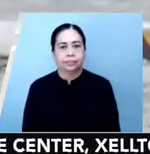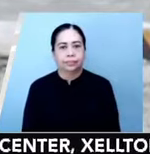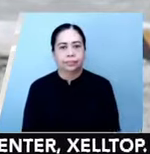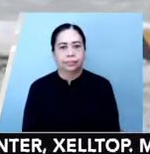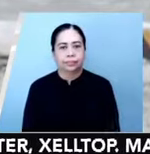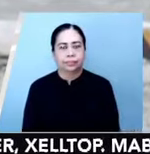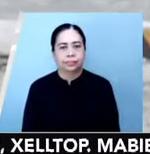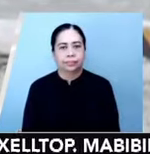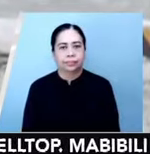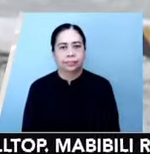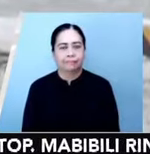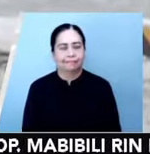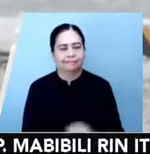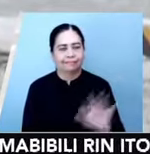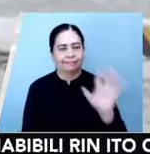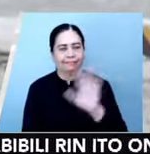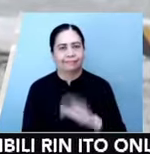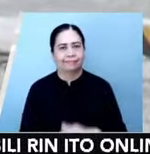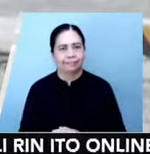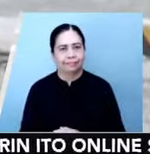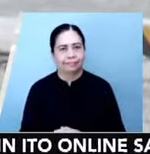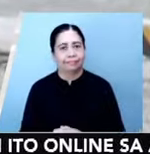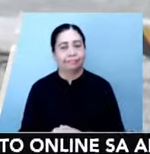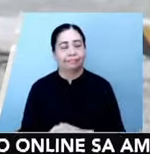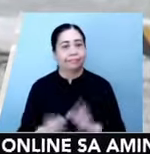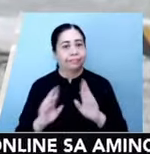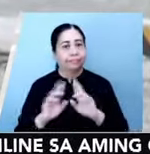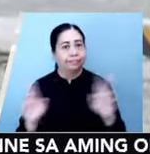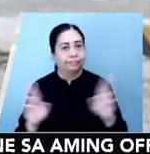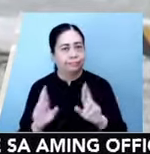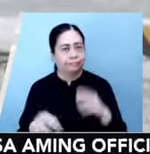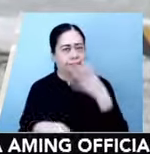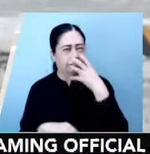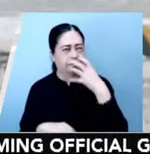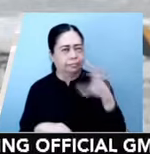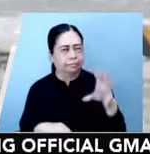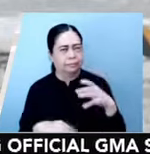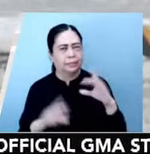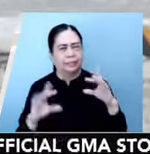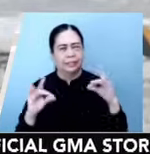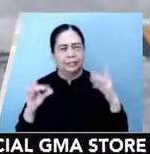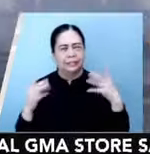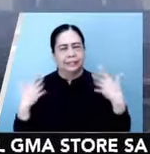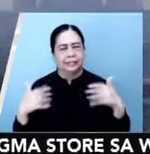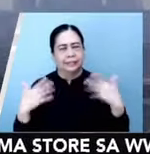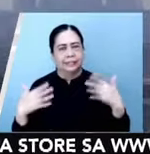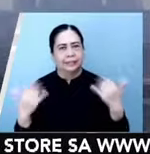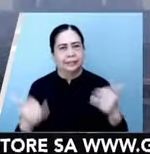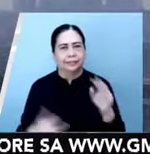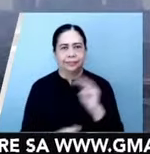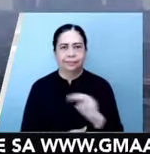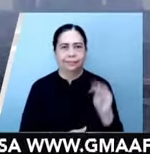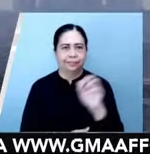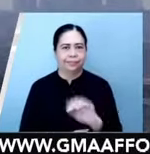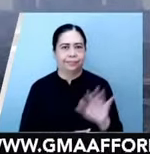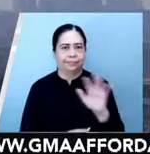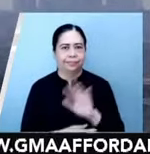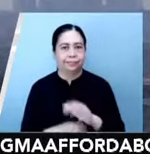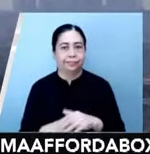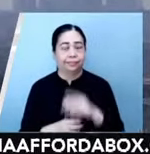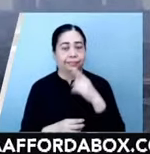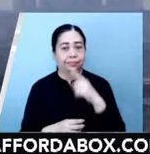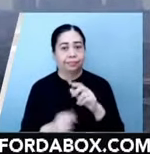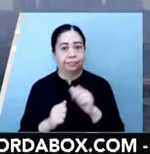Magandang umaga mga kapuso, maganda pa rin po tayo sa matinding init at alinsangan ngayong araw ng Lunes. Ayon sa PAGASA, posibleng umakyat